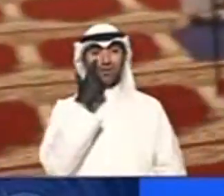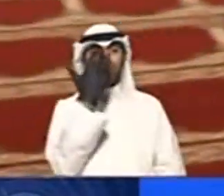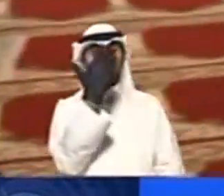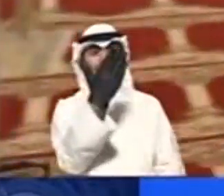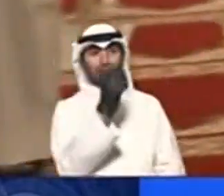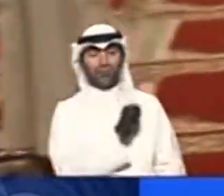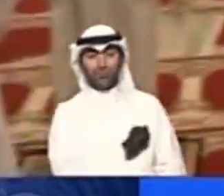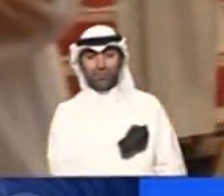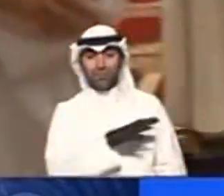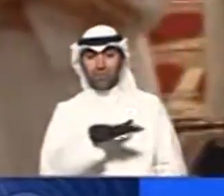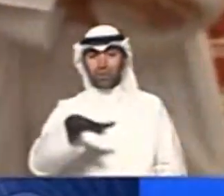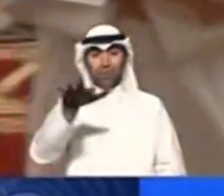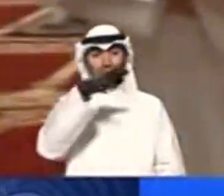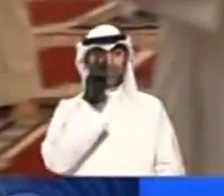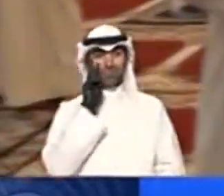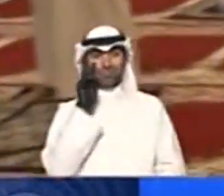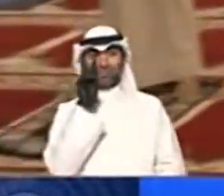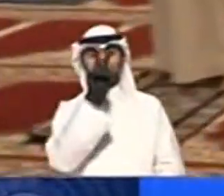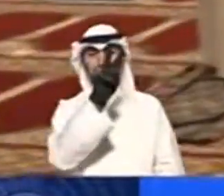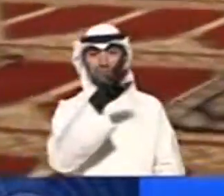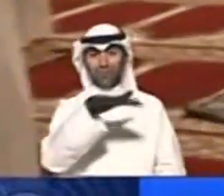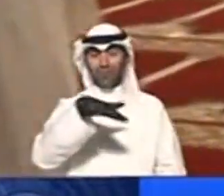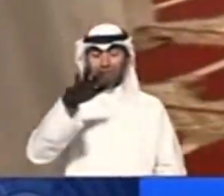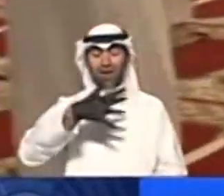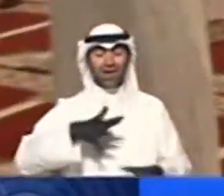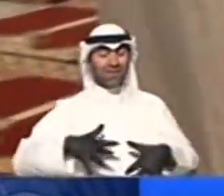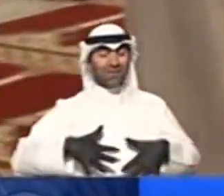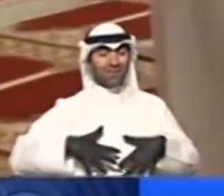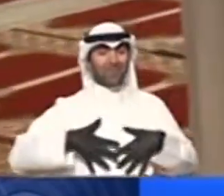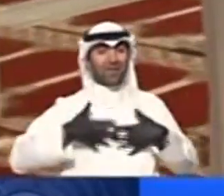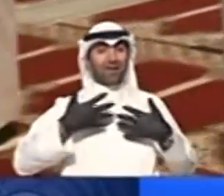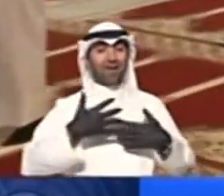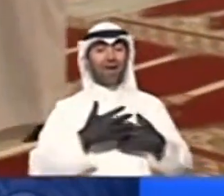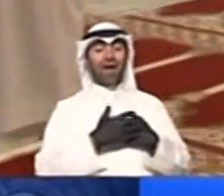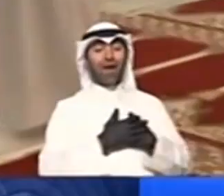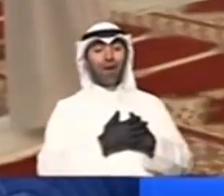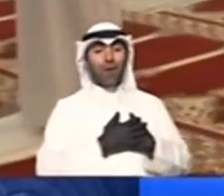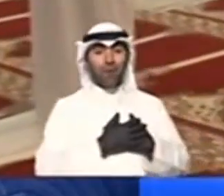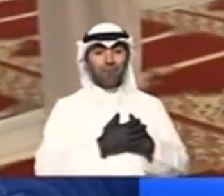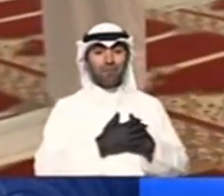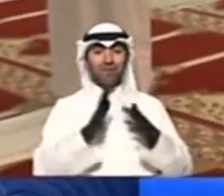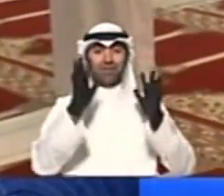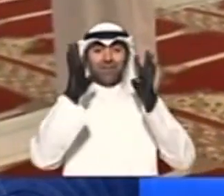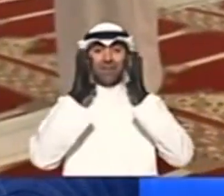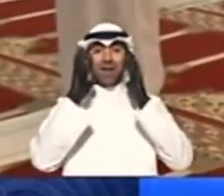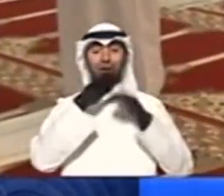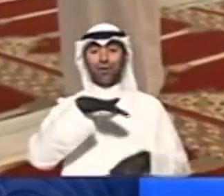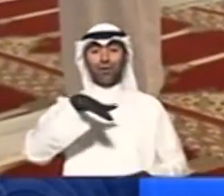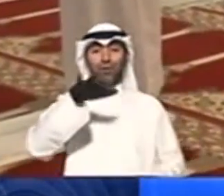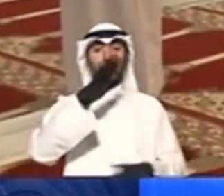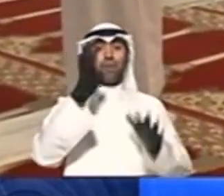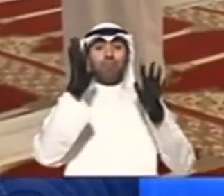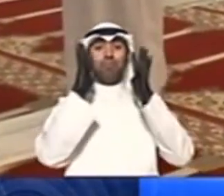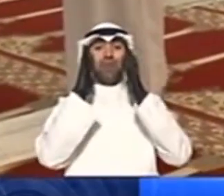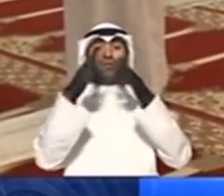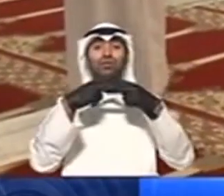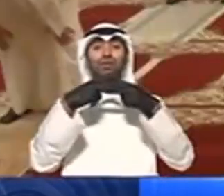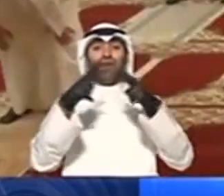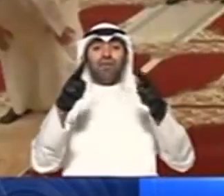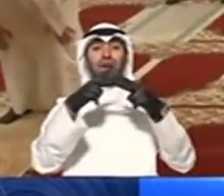مشهد أدمع العيون فرحا والقلوب شوقا، فها هي الحياة تدب في المساجد من